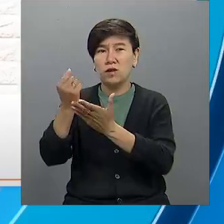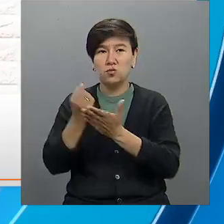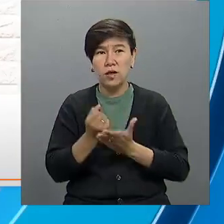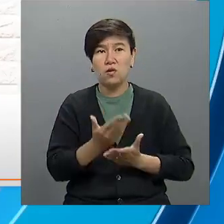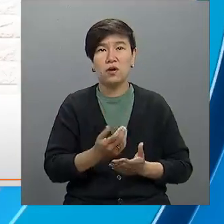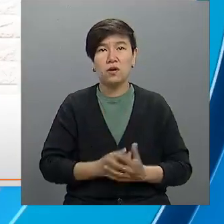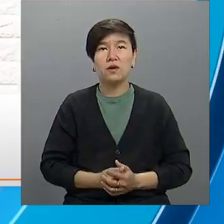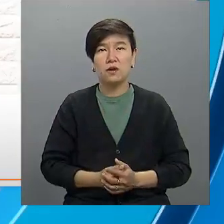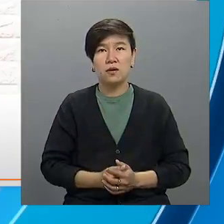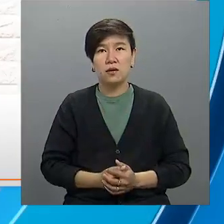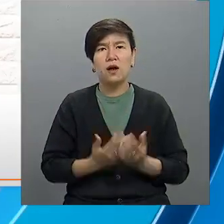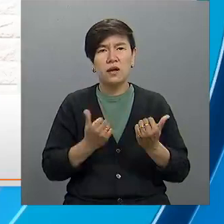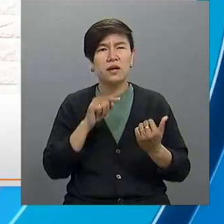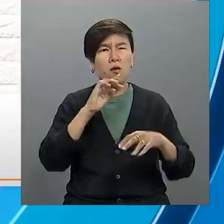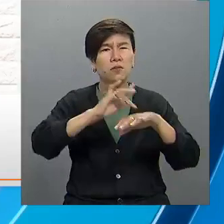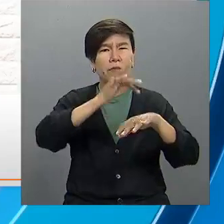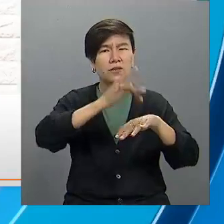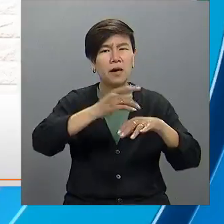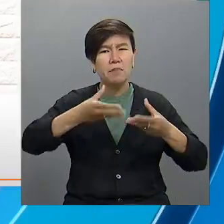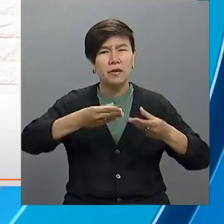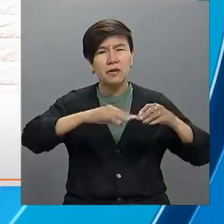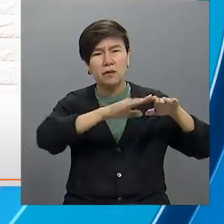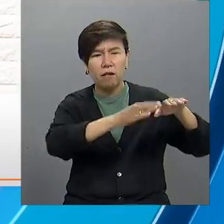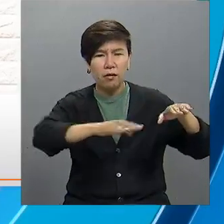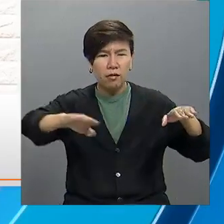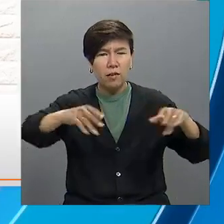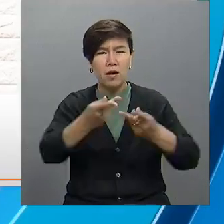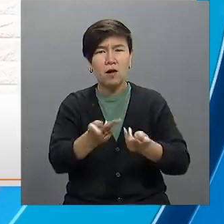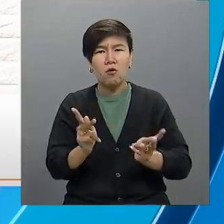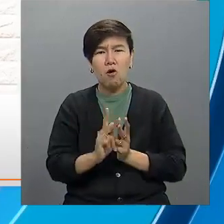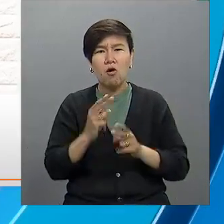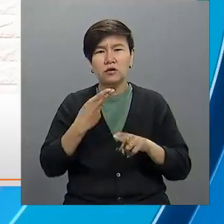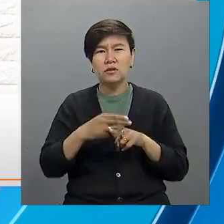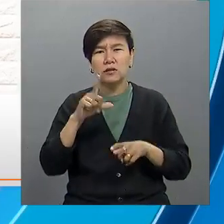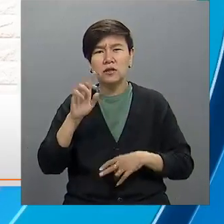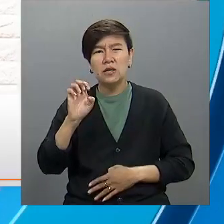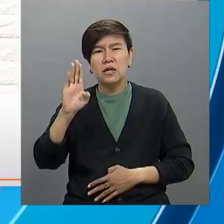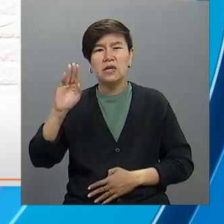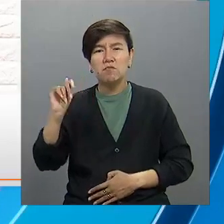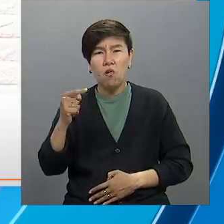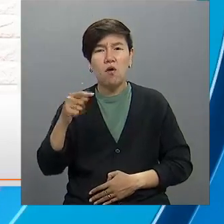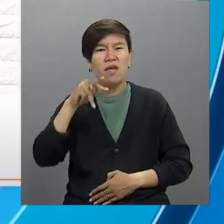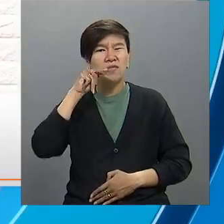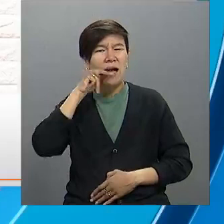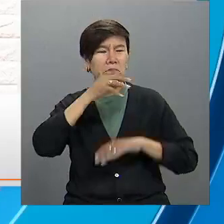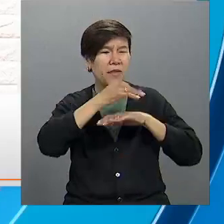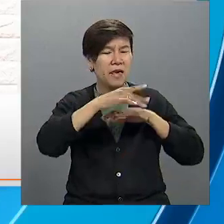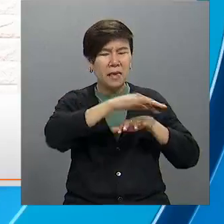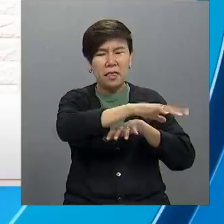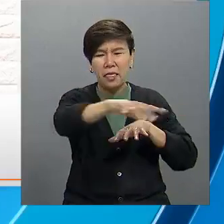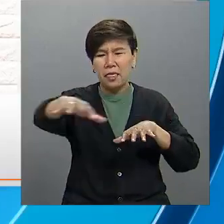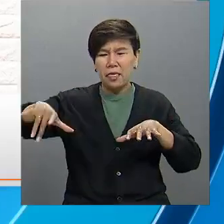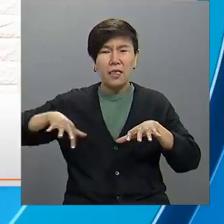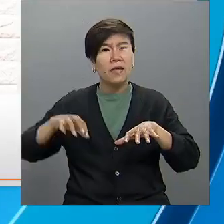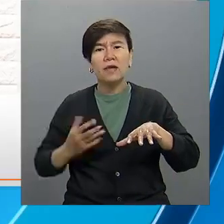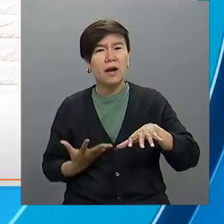ทางกายภาพเนาะที่เกาะลิบงแห่งนี้แหล่งน้ำต้นทุนมันก็น้อยนะคะทีนี้เราจะบริหารจัดการยังไงเอาน้ำจากแหล่งไหนมา